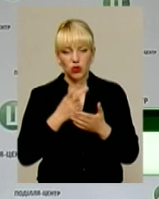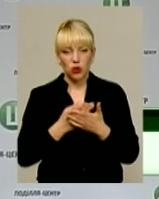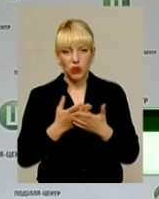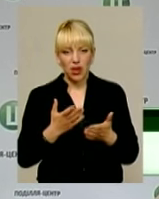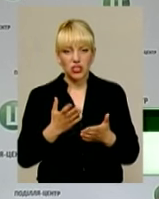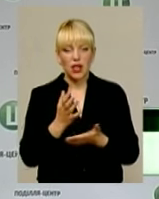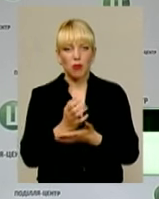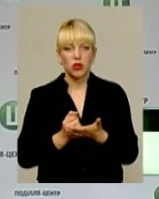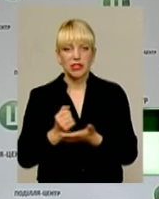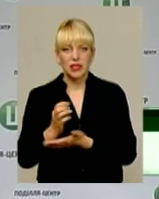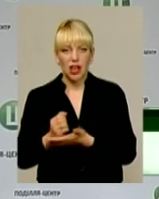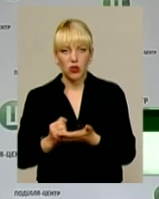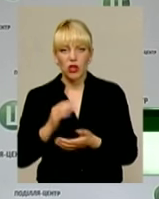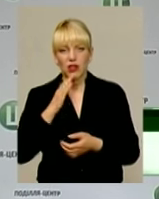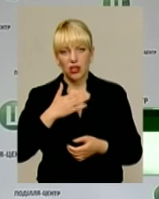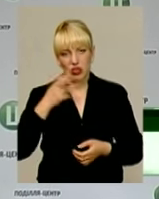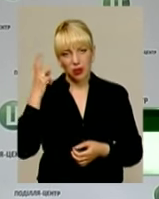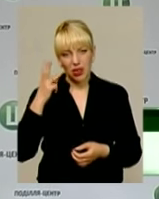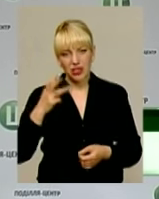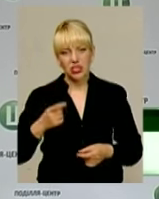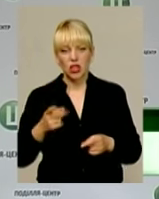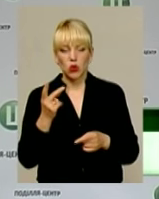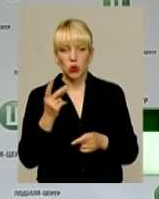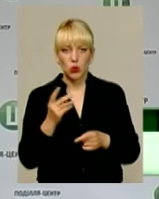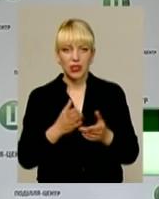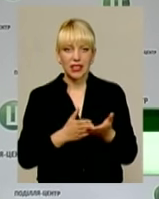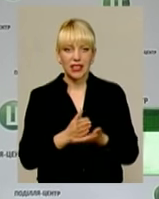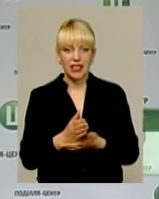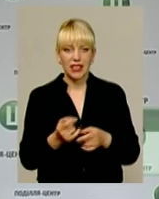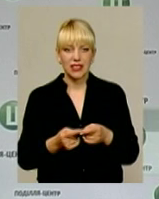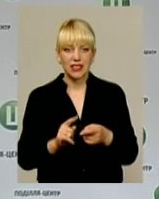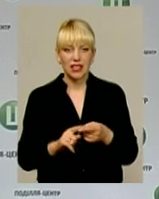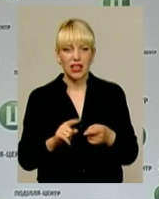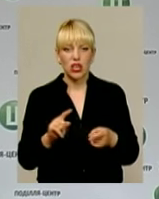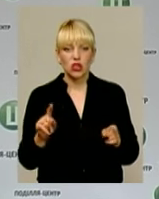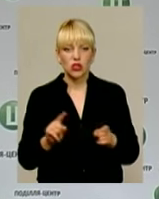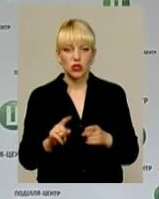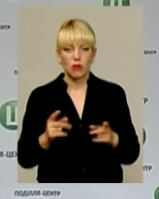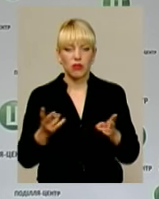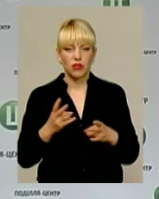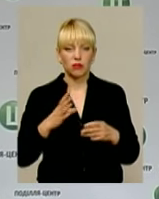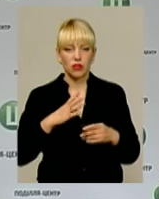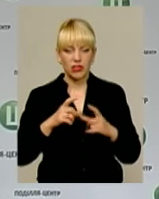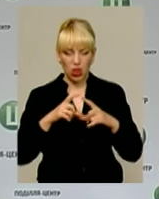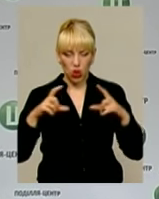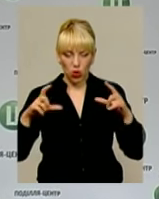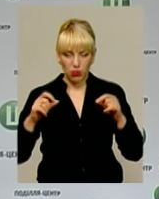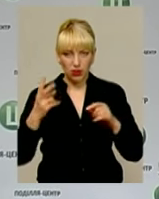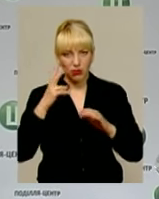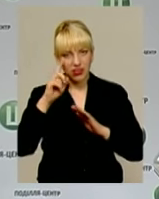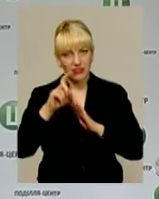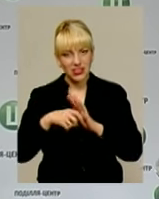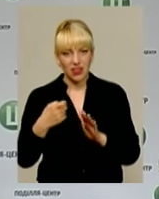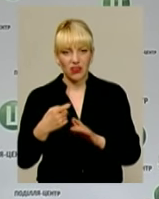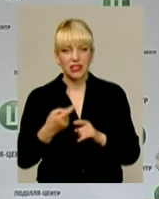потенціалу Хмельниччини. Другий критерій – його має бути те, що даний логотип мають визнавати, що